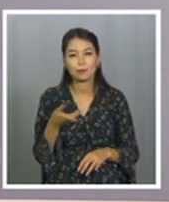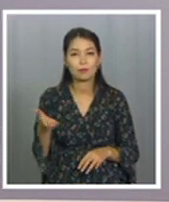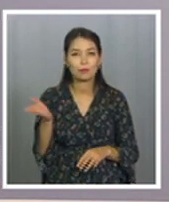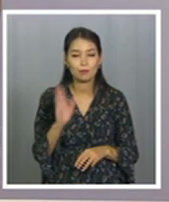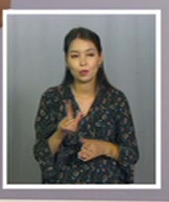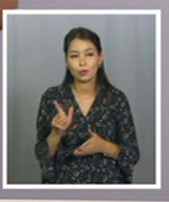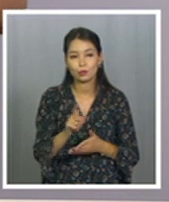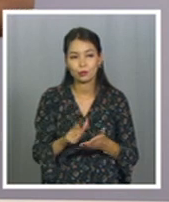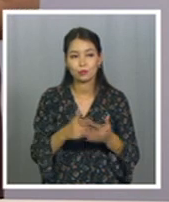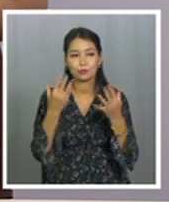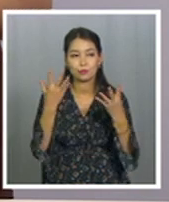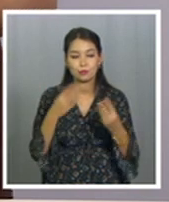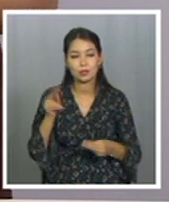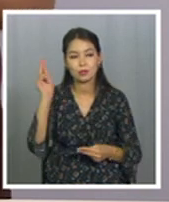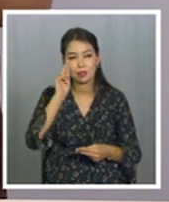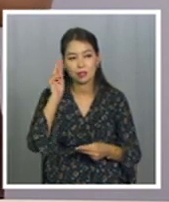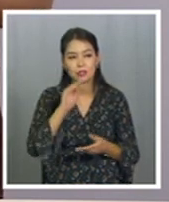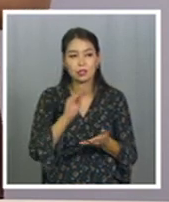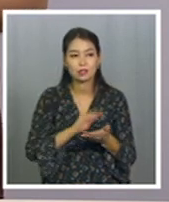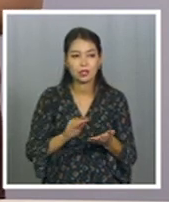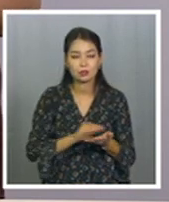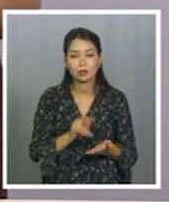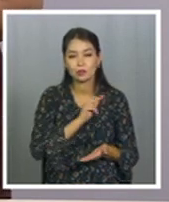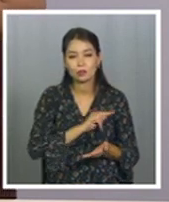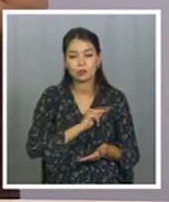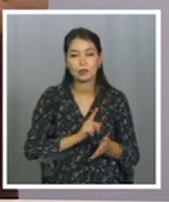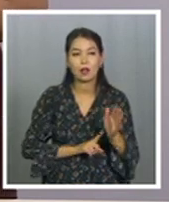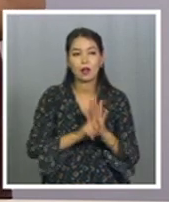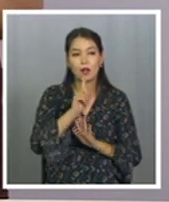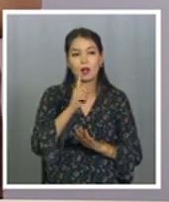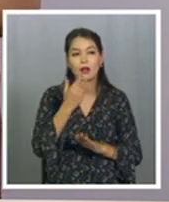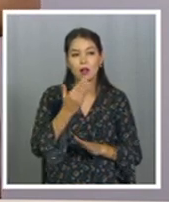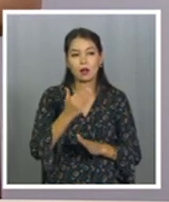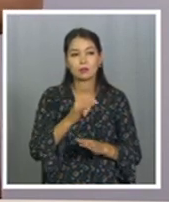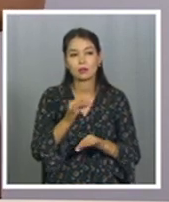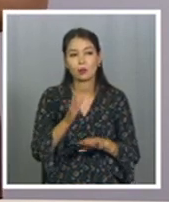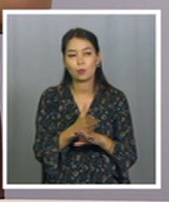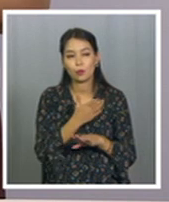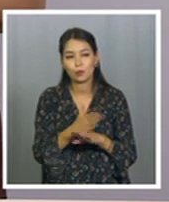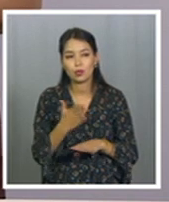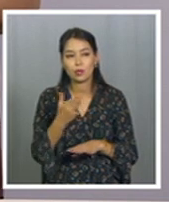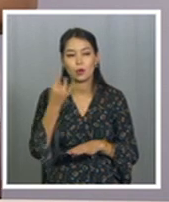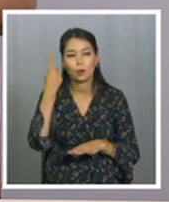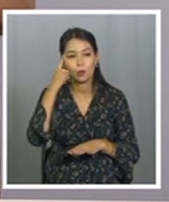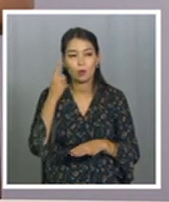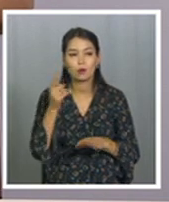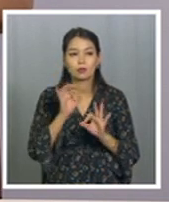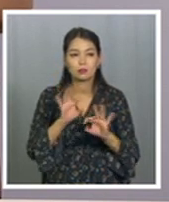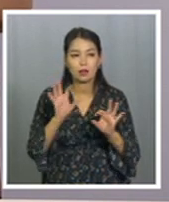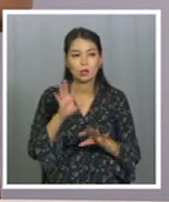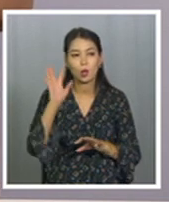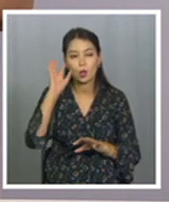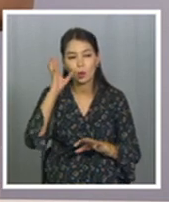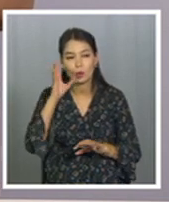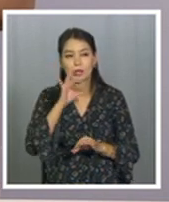сабағымызда жазба жұмысын абзац пен бөліктерге бөлуді, ойды дұрыс жүйелеп, логикалық және стильдік